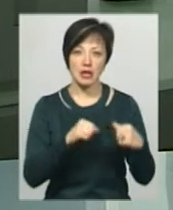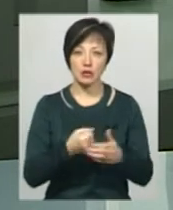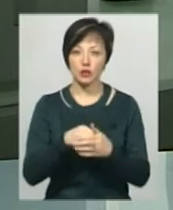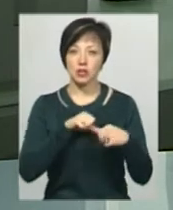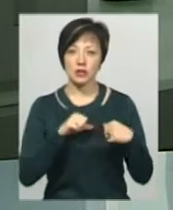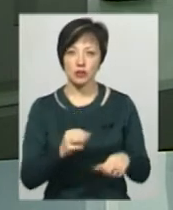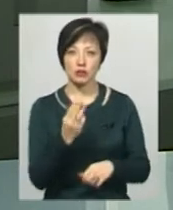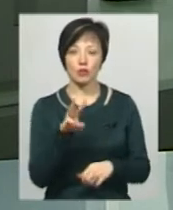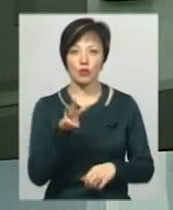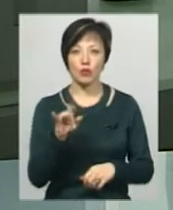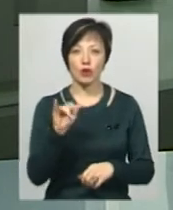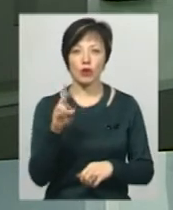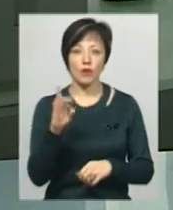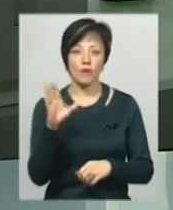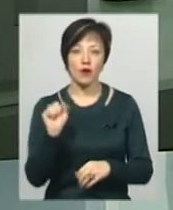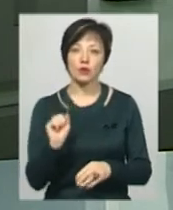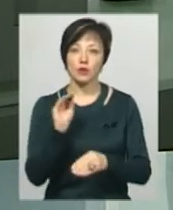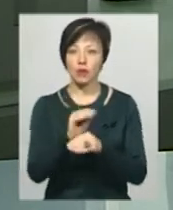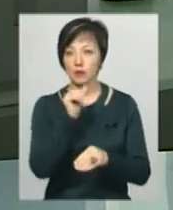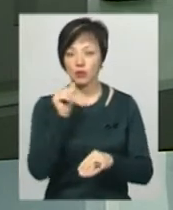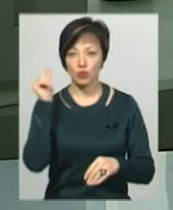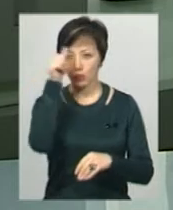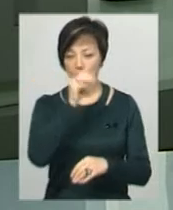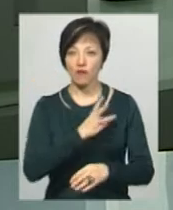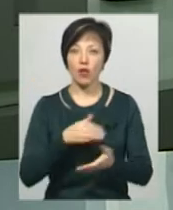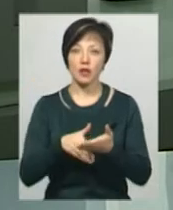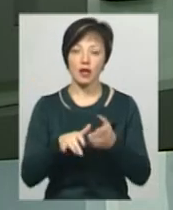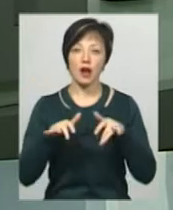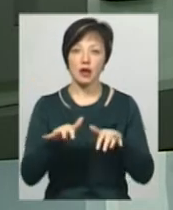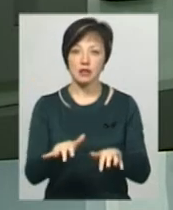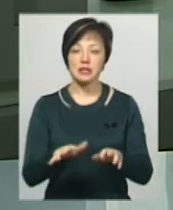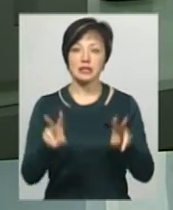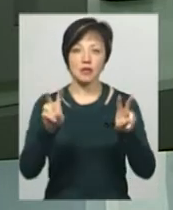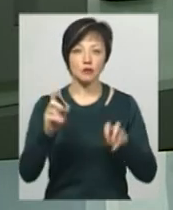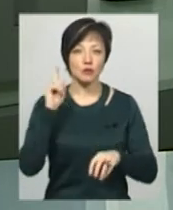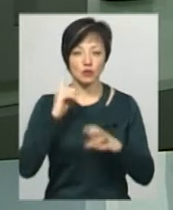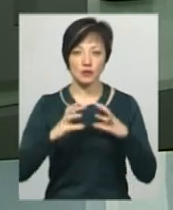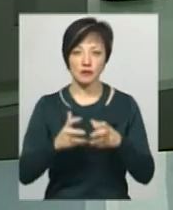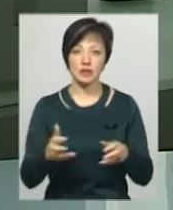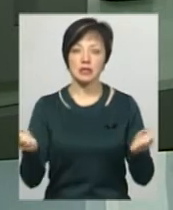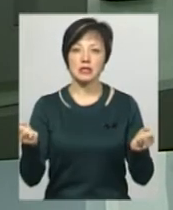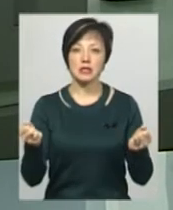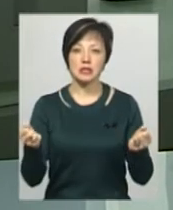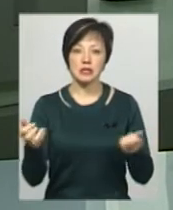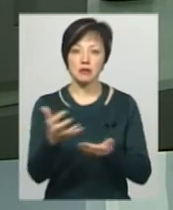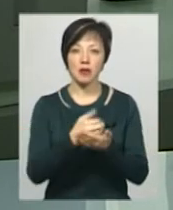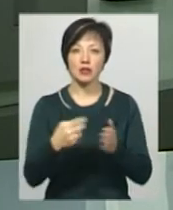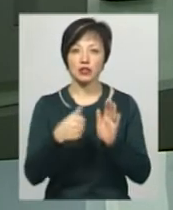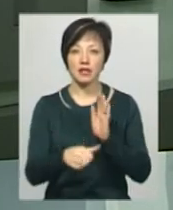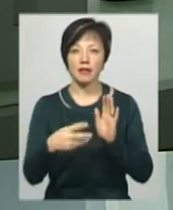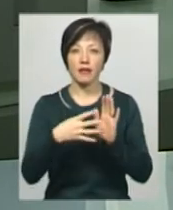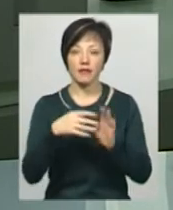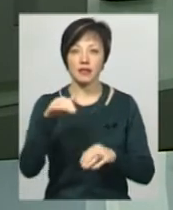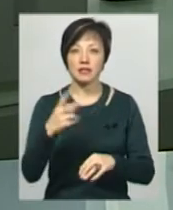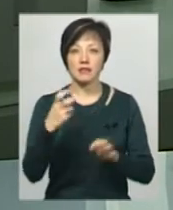серця» Наталя Шмурікова. Та додає, в минулому році волонтери акції з назвою «Почуй світ» зібрали 69 208 гривень